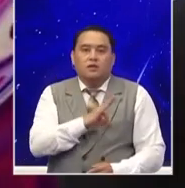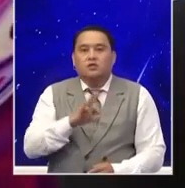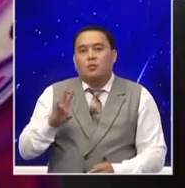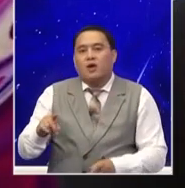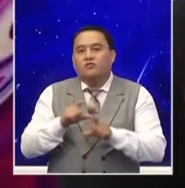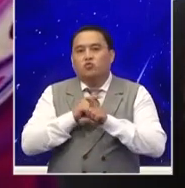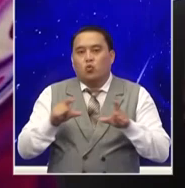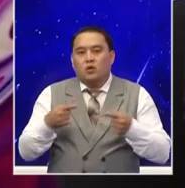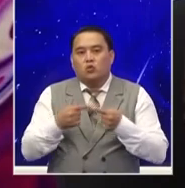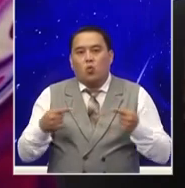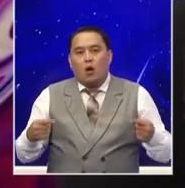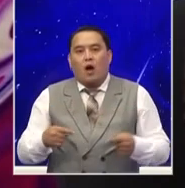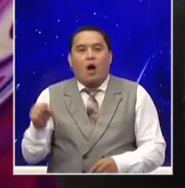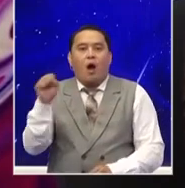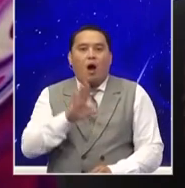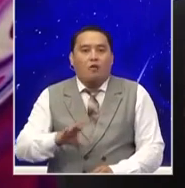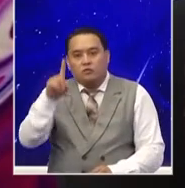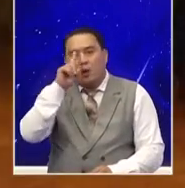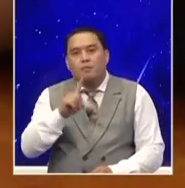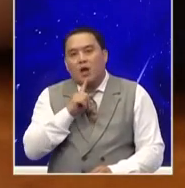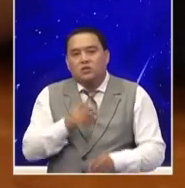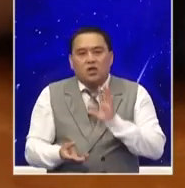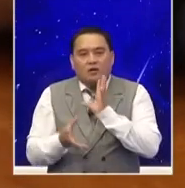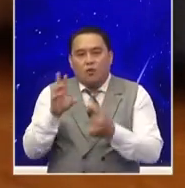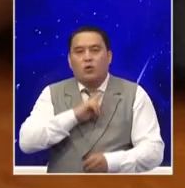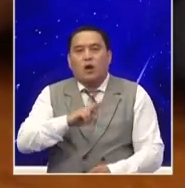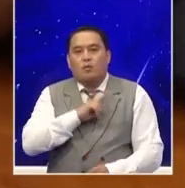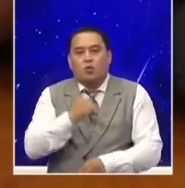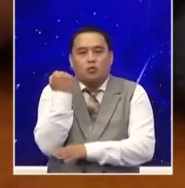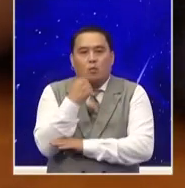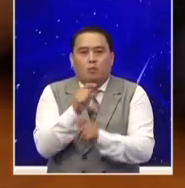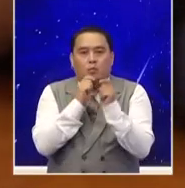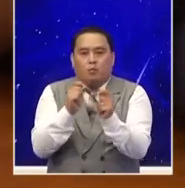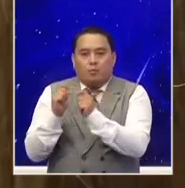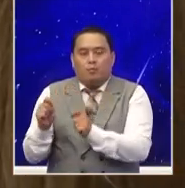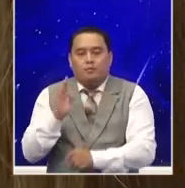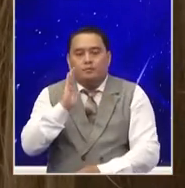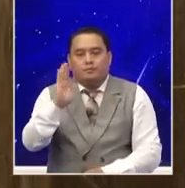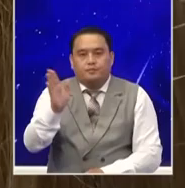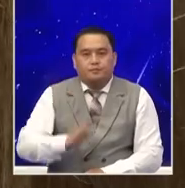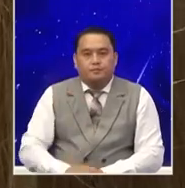школа и другие. В конце августа будут подведены итоги работы. Победители получат ценные призы.